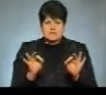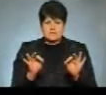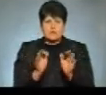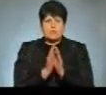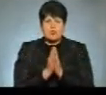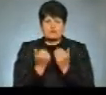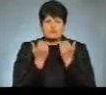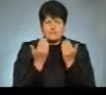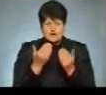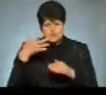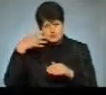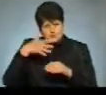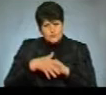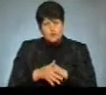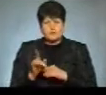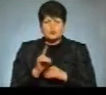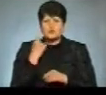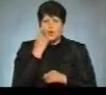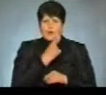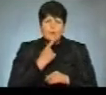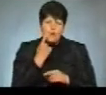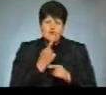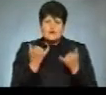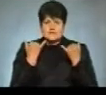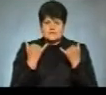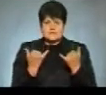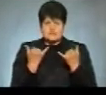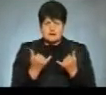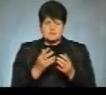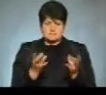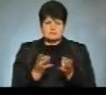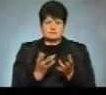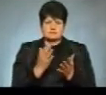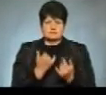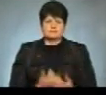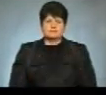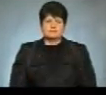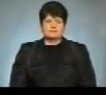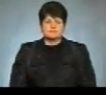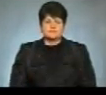Прошу вас усвідомити, що мова саме зараз на часі.